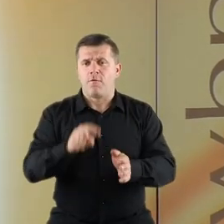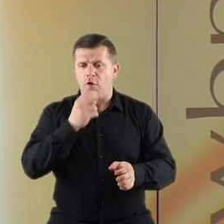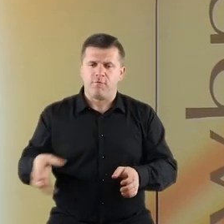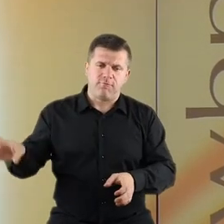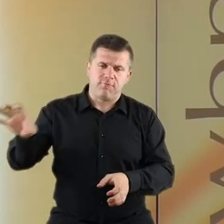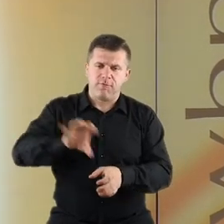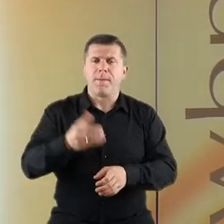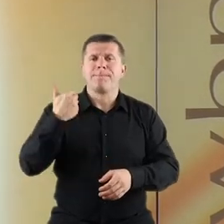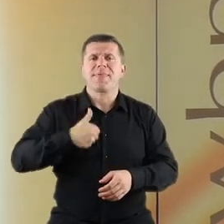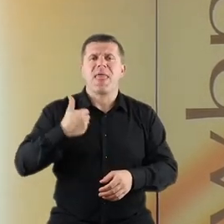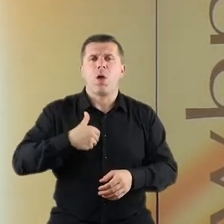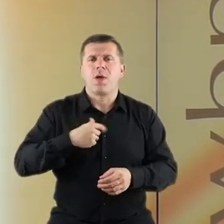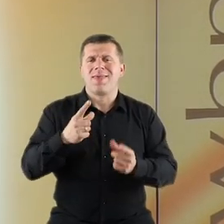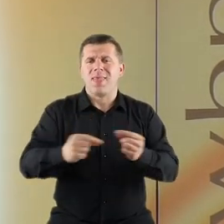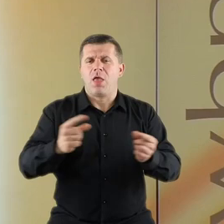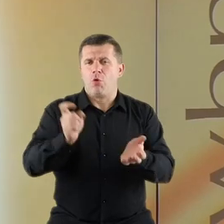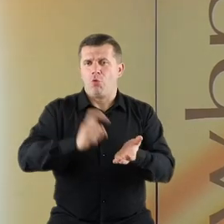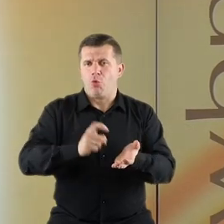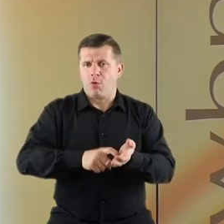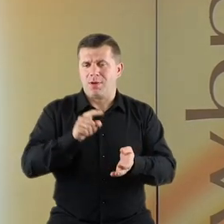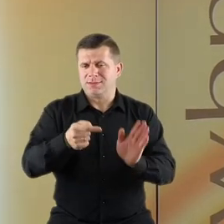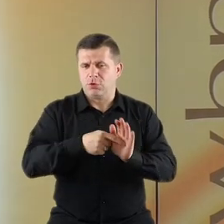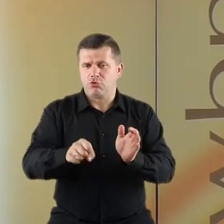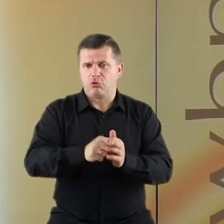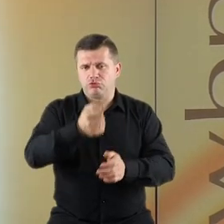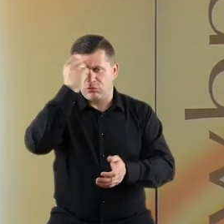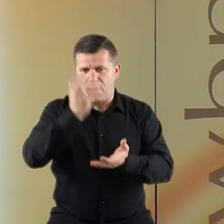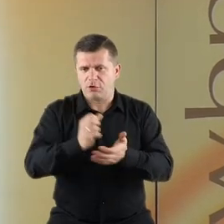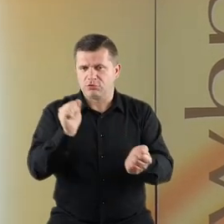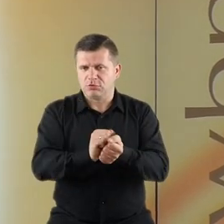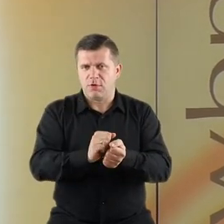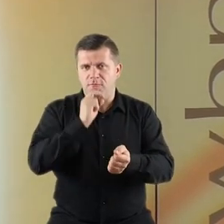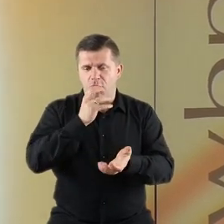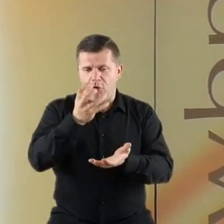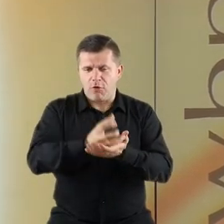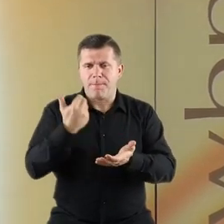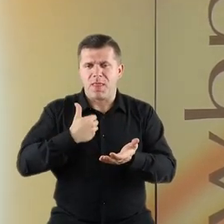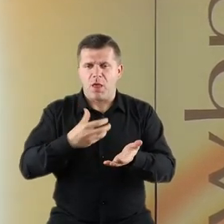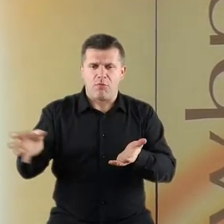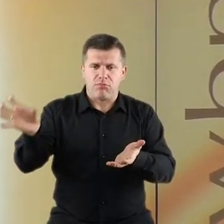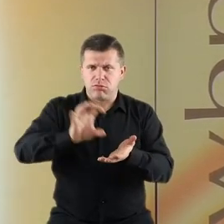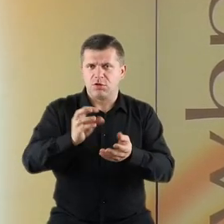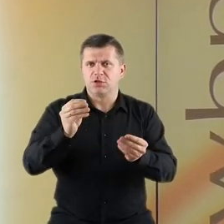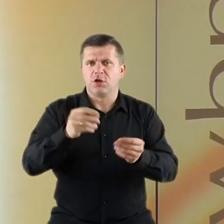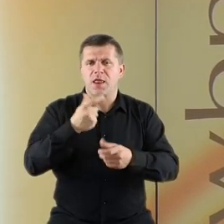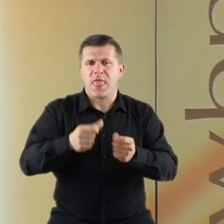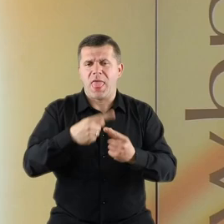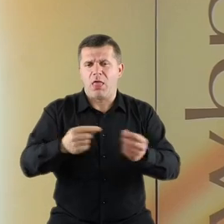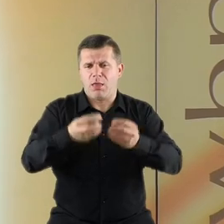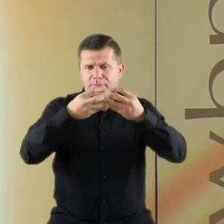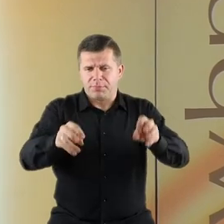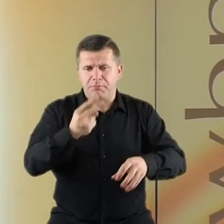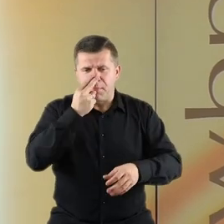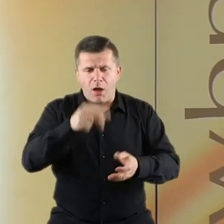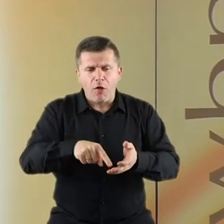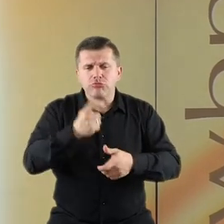jajka kurzego w tym celu do szklanki z zimną wodą wodą wrzuca się białko ze świeżo rozbitego jaja i patrzy co